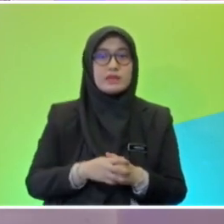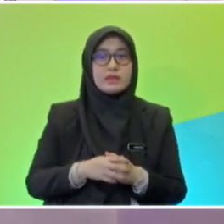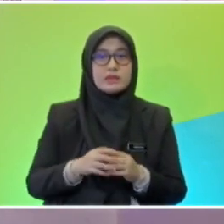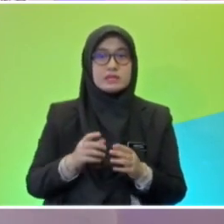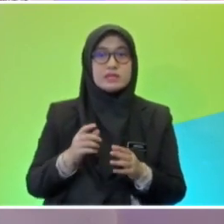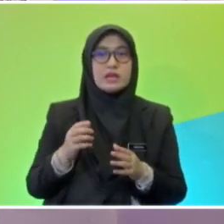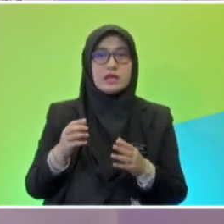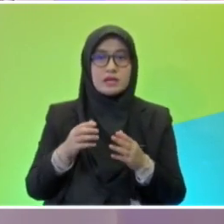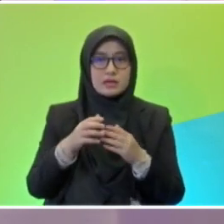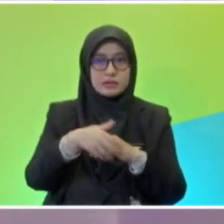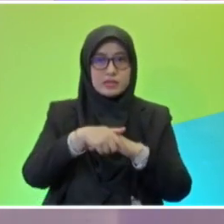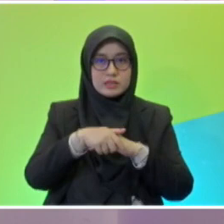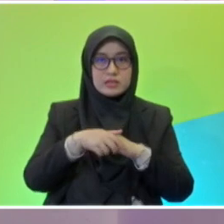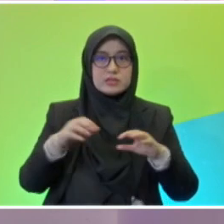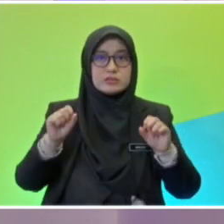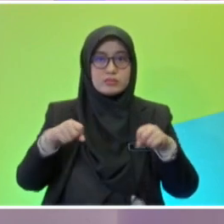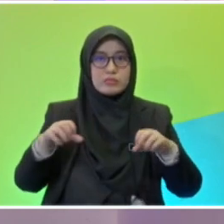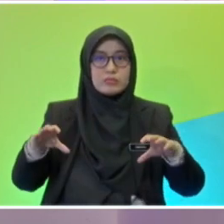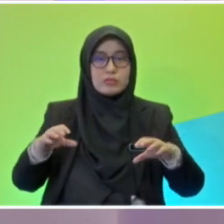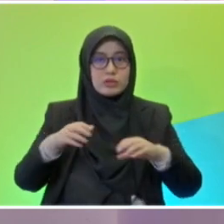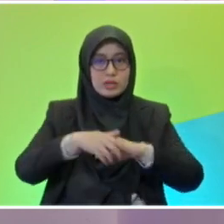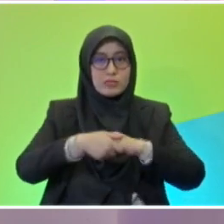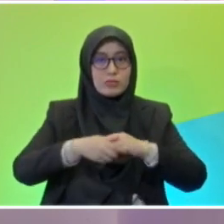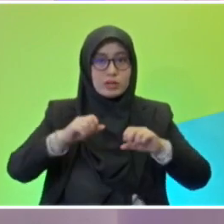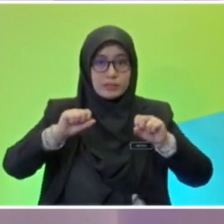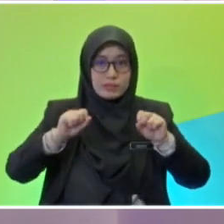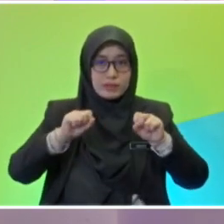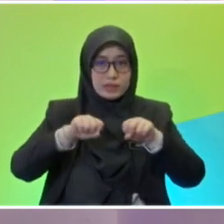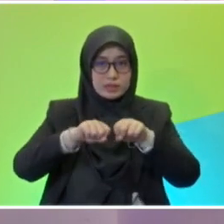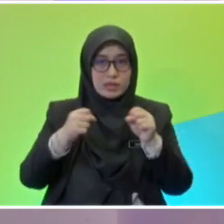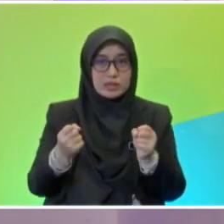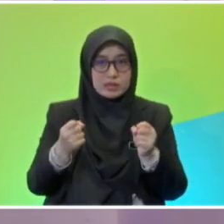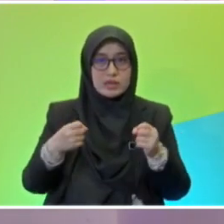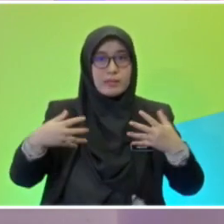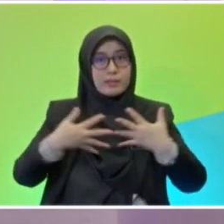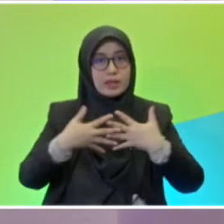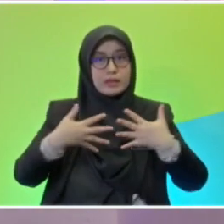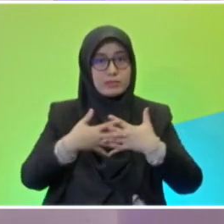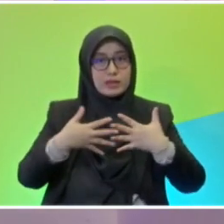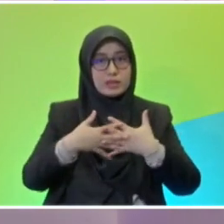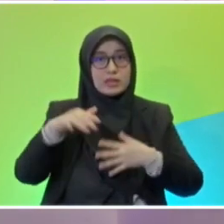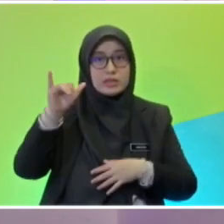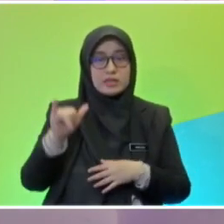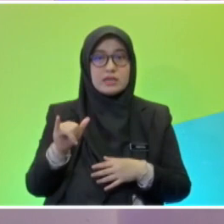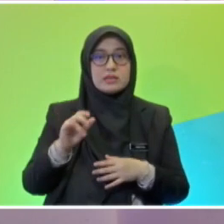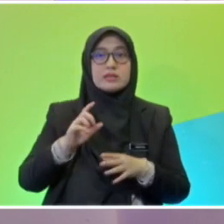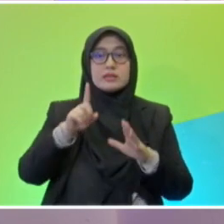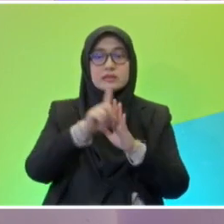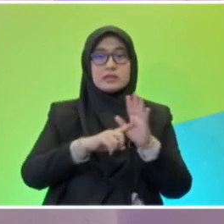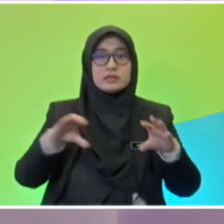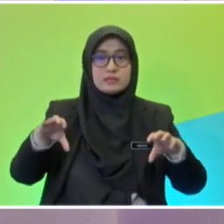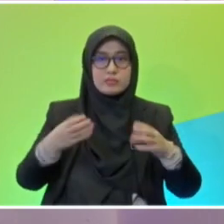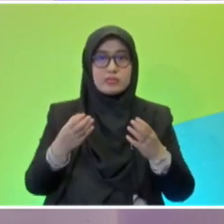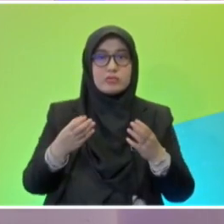diwujudkan oleh kumpulan penentang tempat tahan dan akhirnya paketan British bandish cuman yang kita tahu dalam perjanjian landing tadi